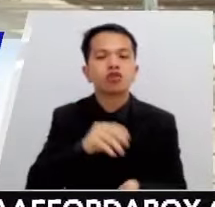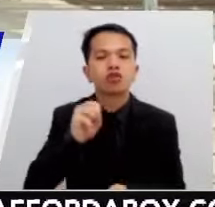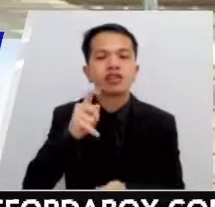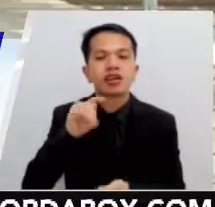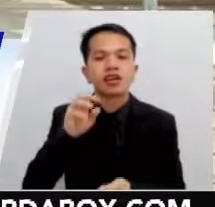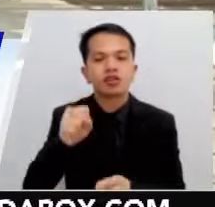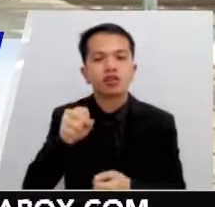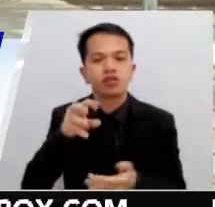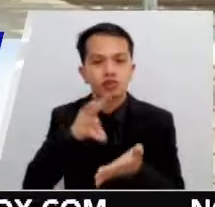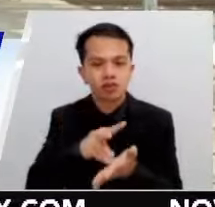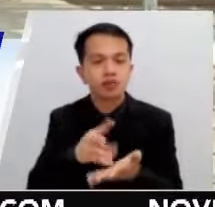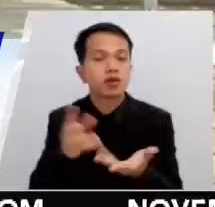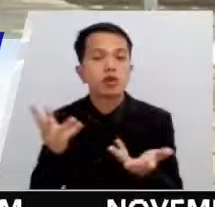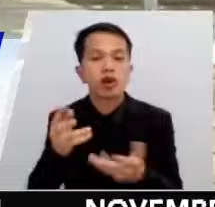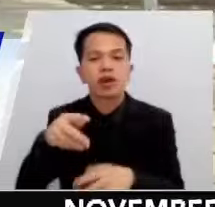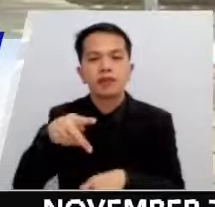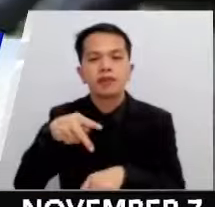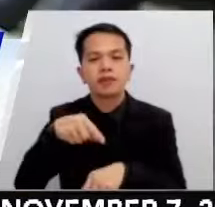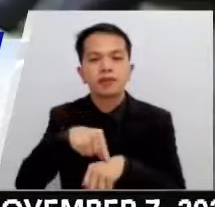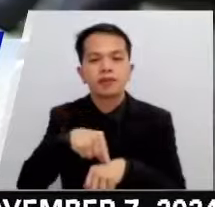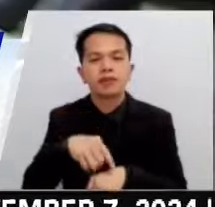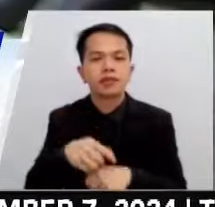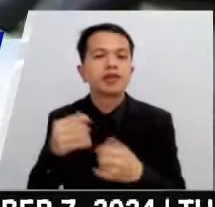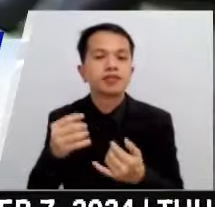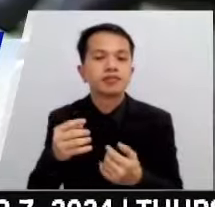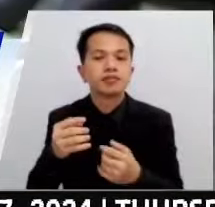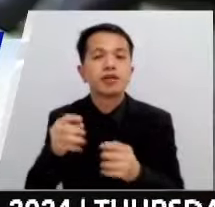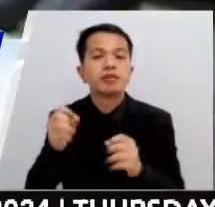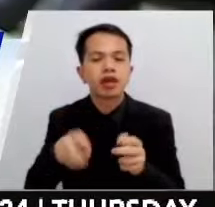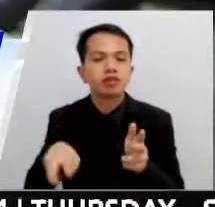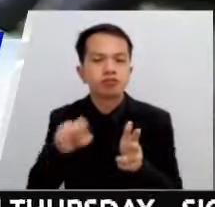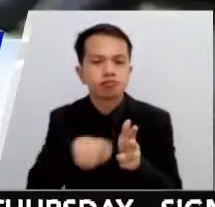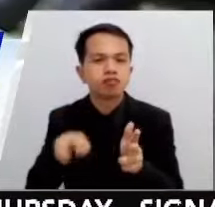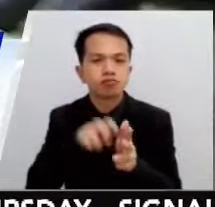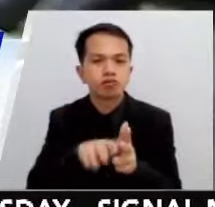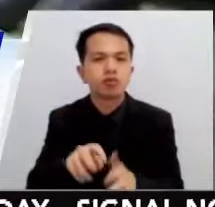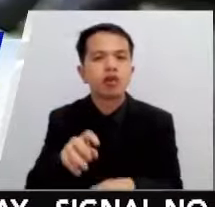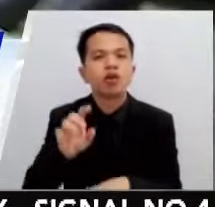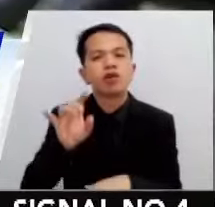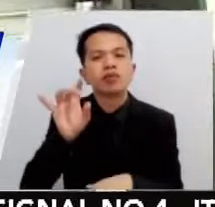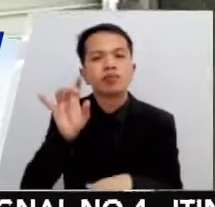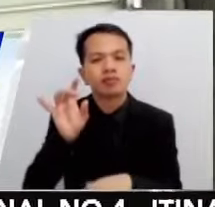Paranaque. Inaasahan ito makakapagsakay ng karagdagang 80,000 pasahero